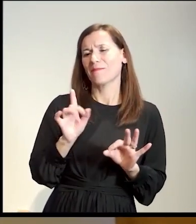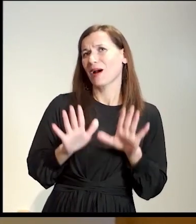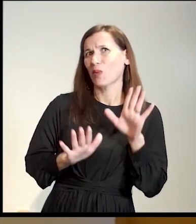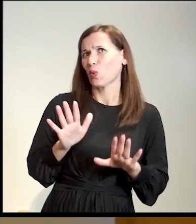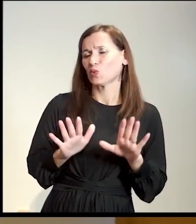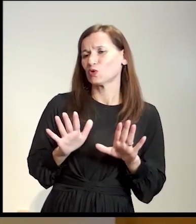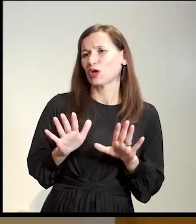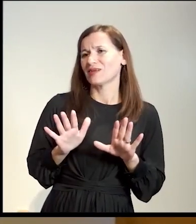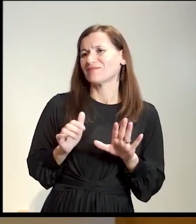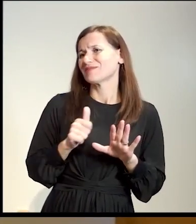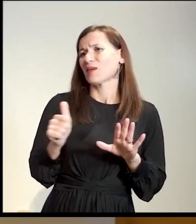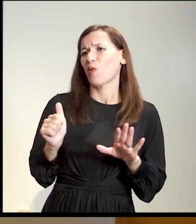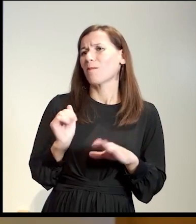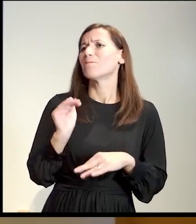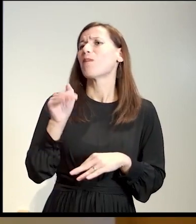resnica.